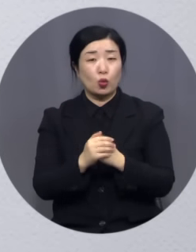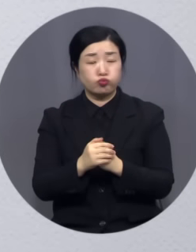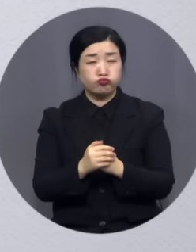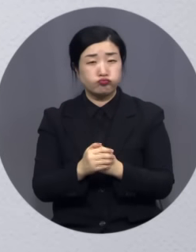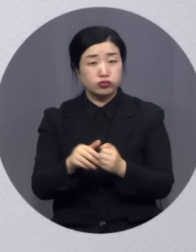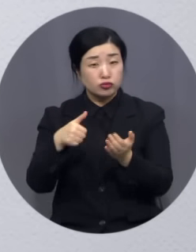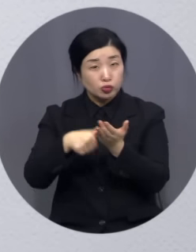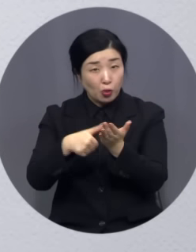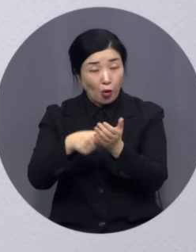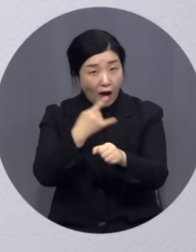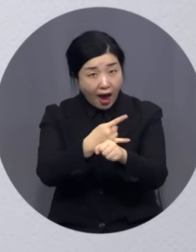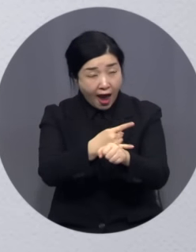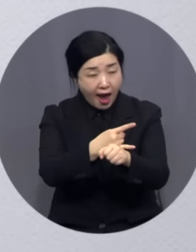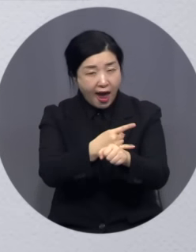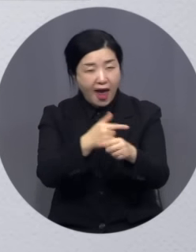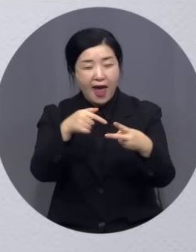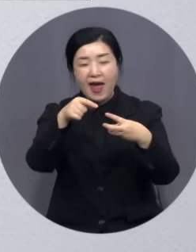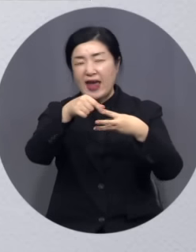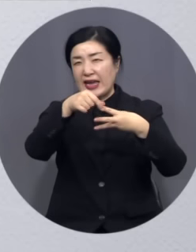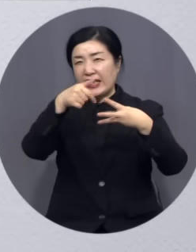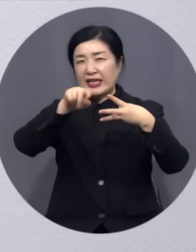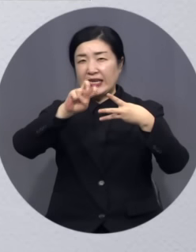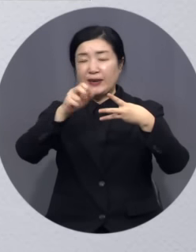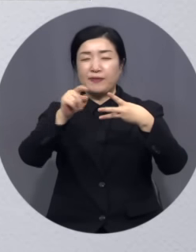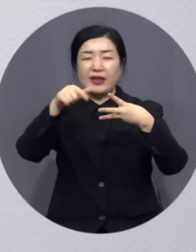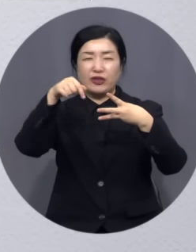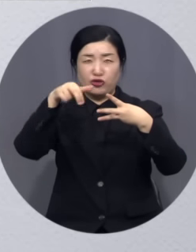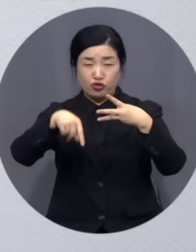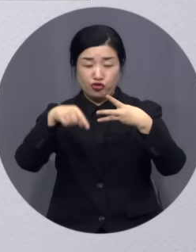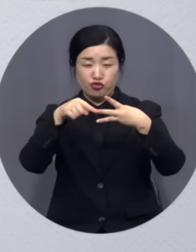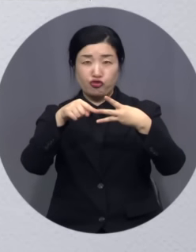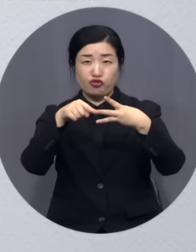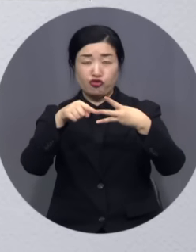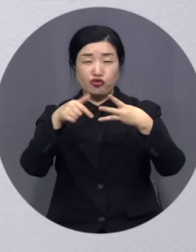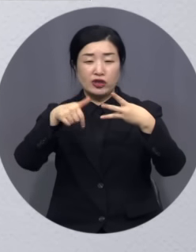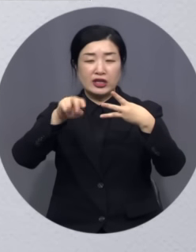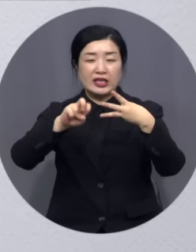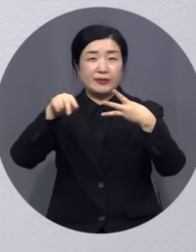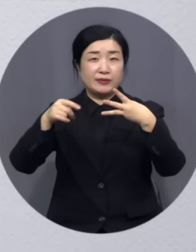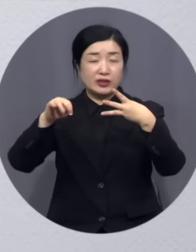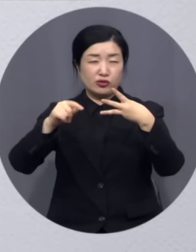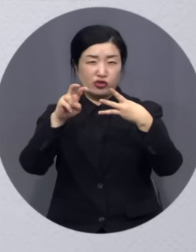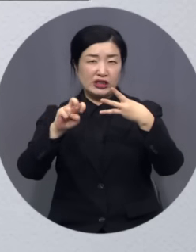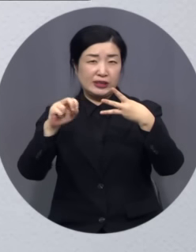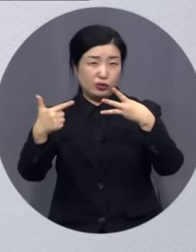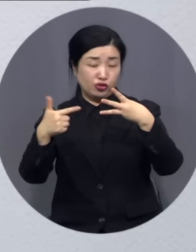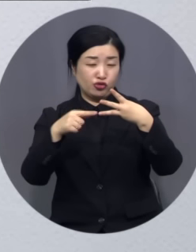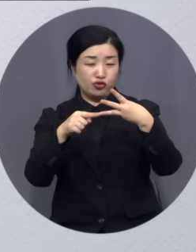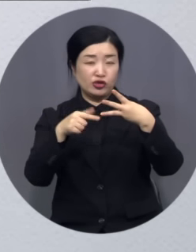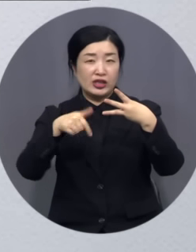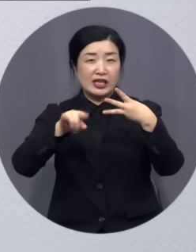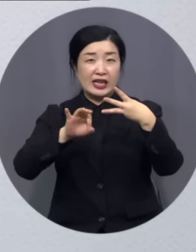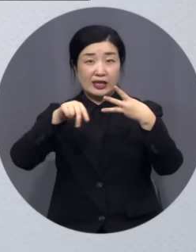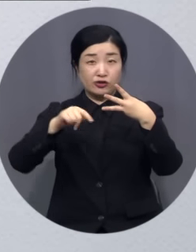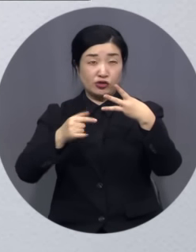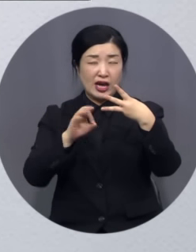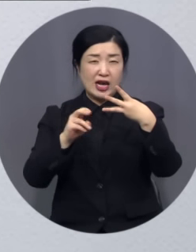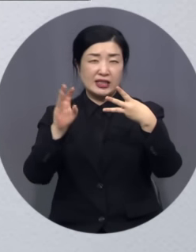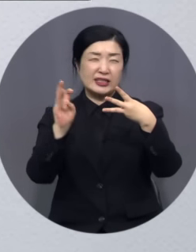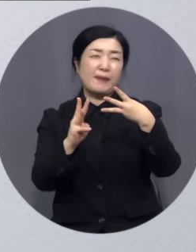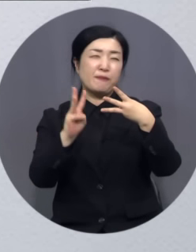투표층도 김한기 후보가 64% 가장 높았고 김승욱 후보 26% 강순아 후보